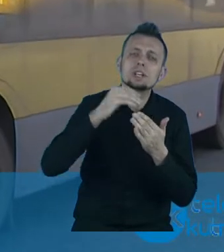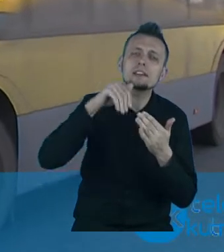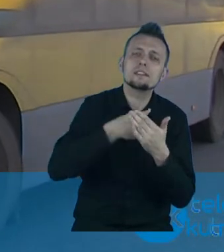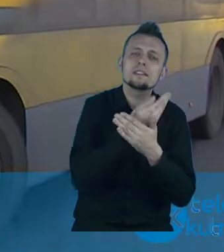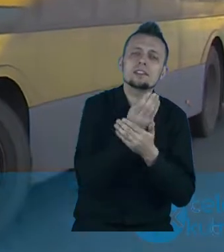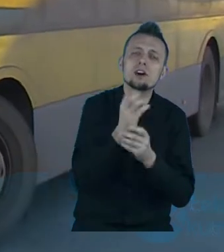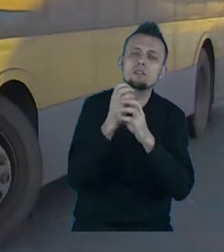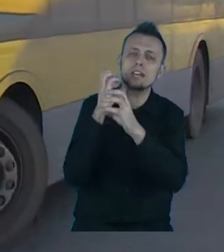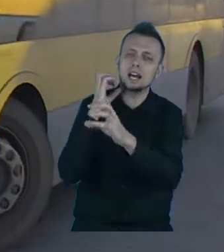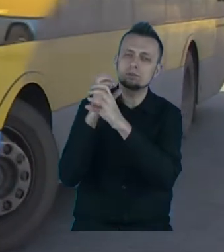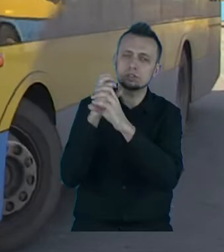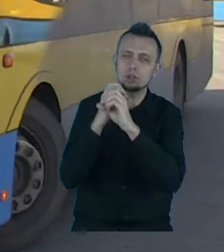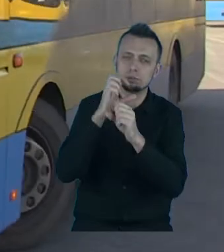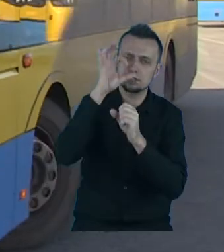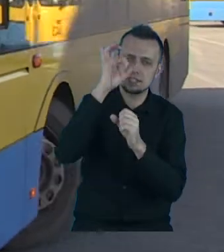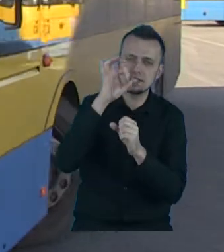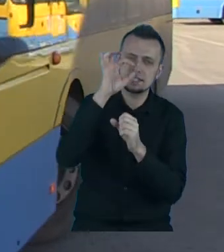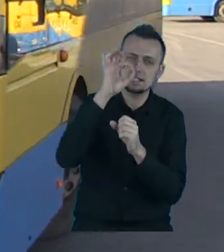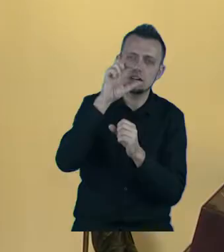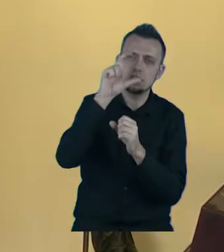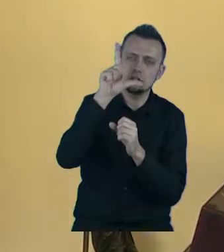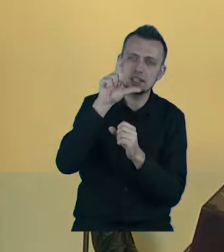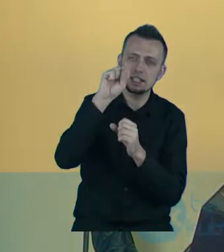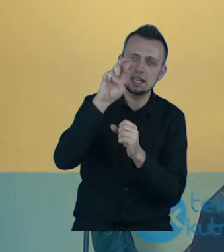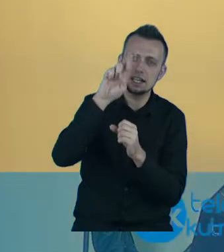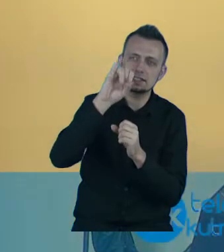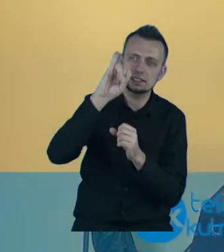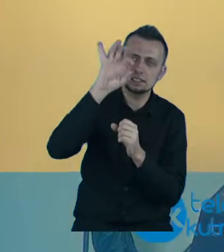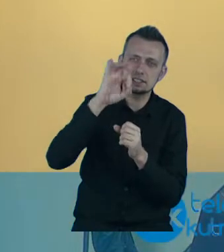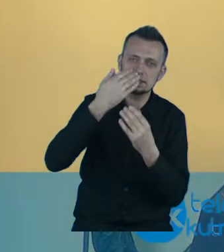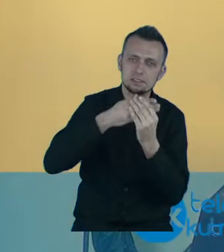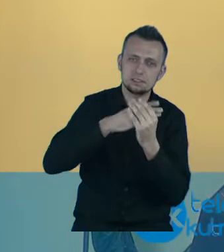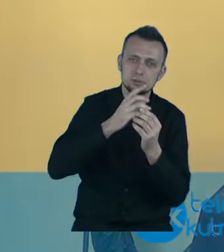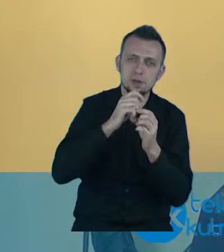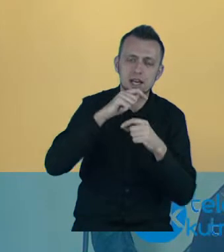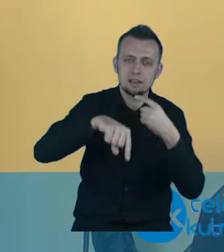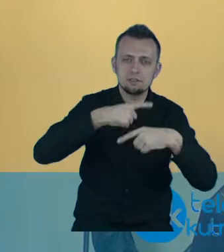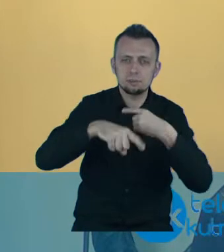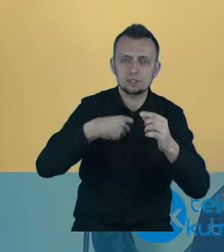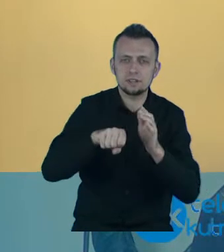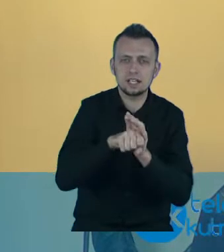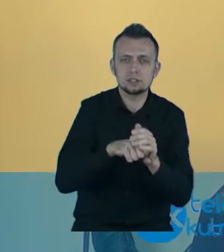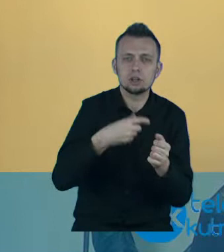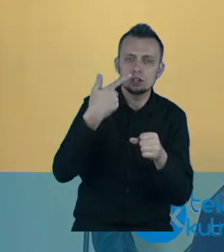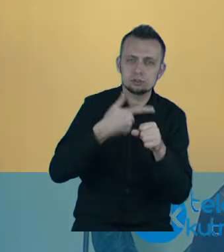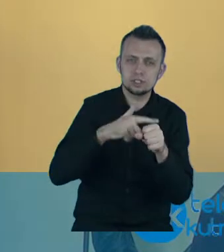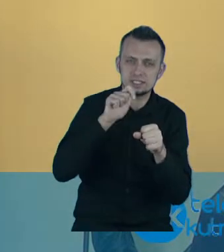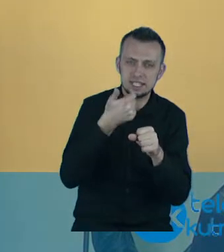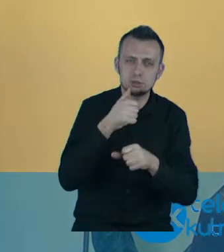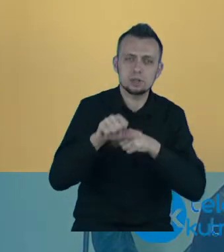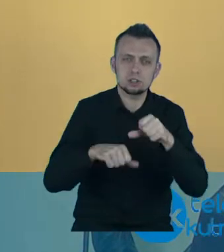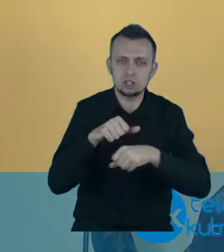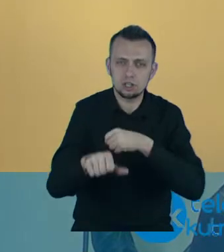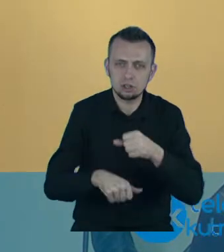marki Solaris, który ma wyjechać w trasę w grudniu. Proszę Państwa, do 2021 roku Miejski Zakład